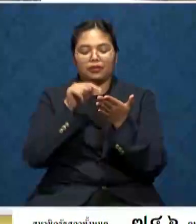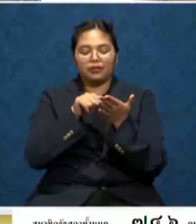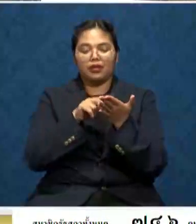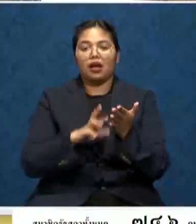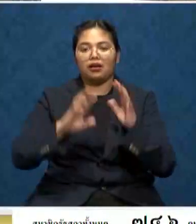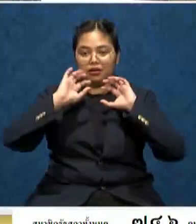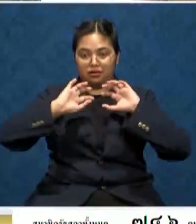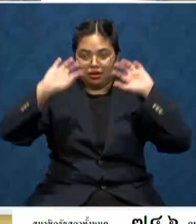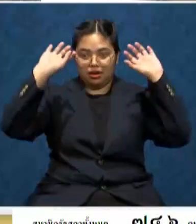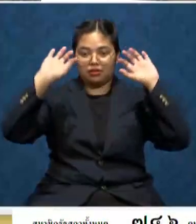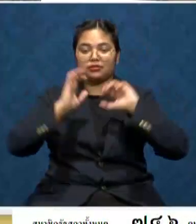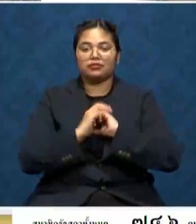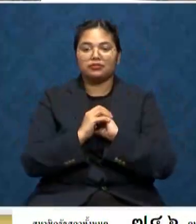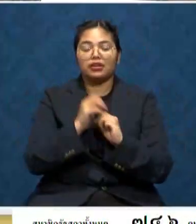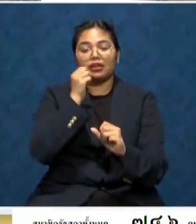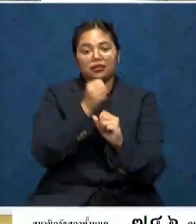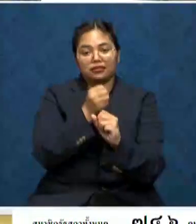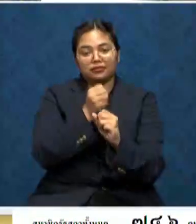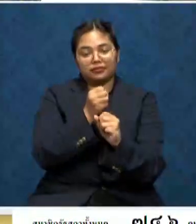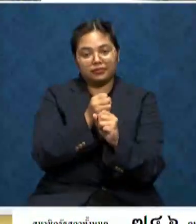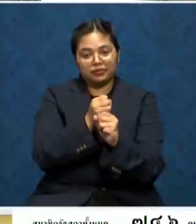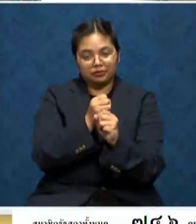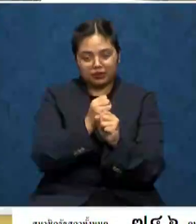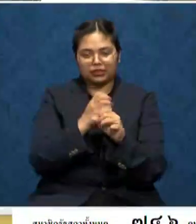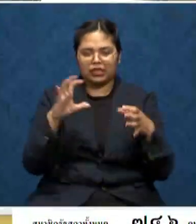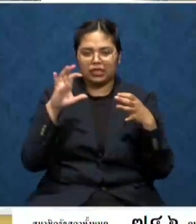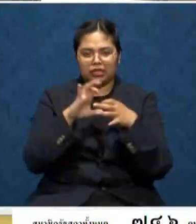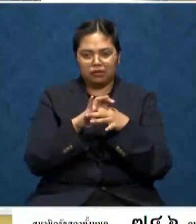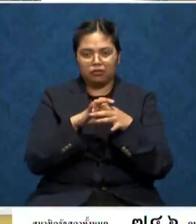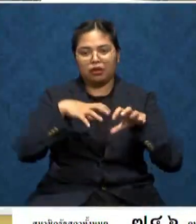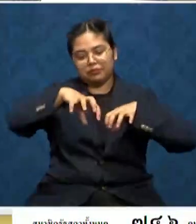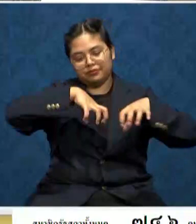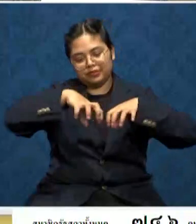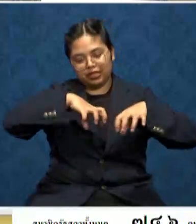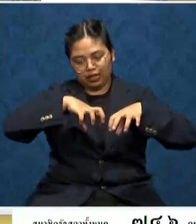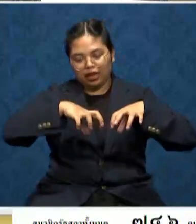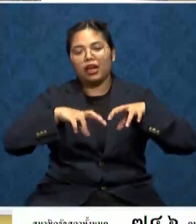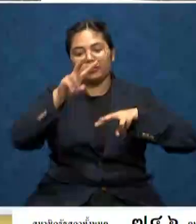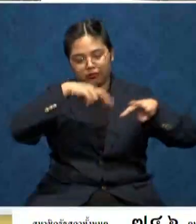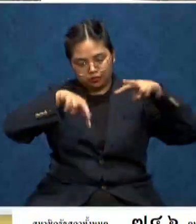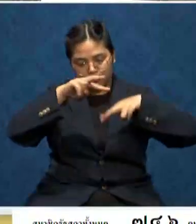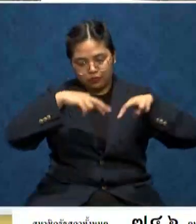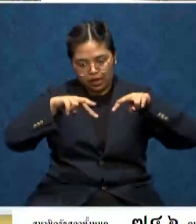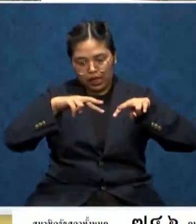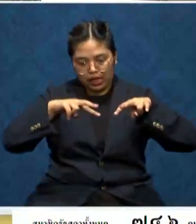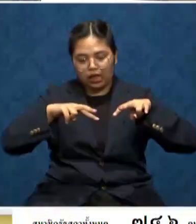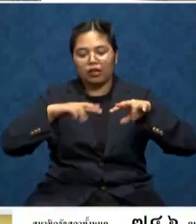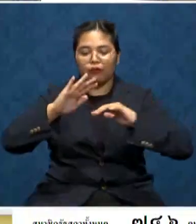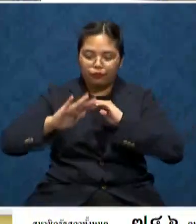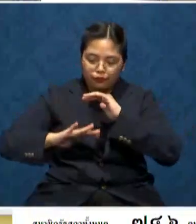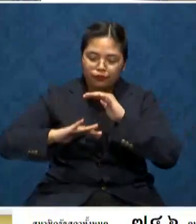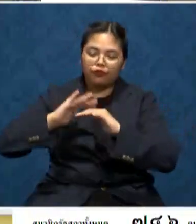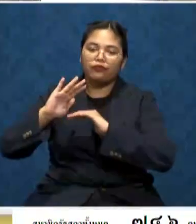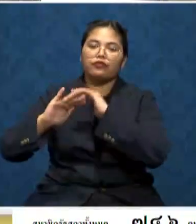Rad is termedọiจะยชอบทำในกustaบ."Nasicüne religiousนี่ 6